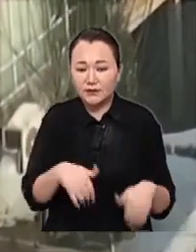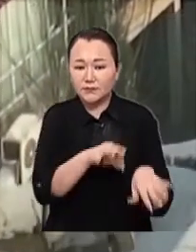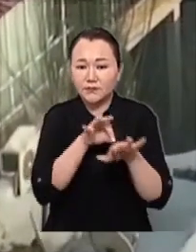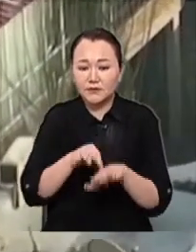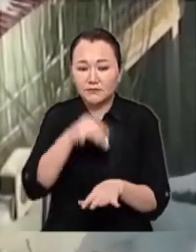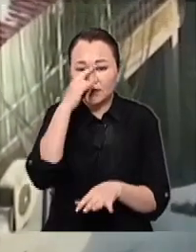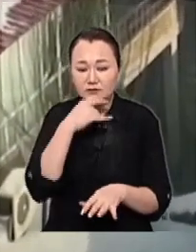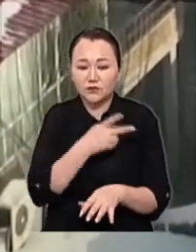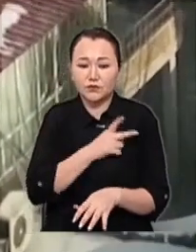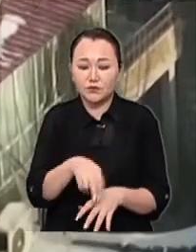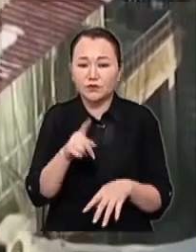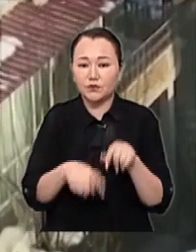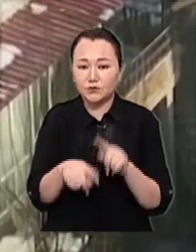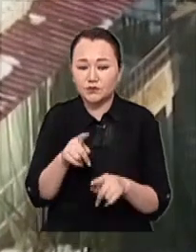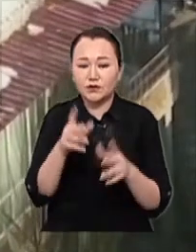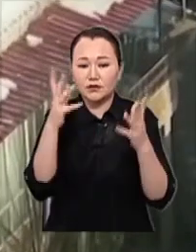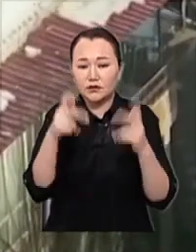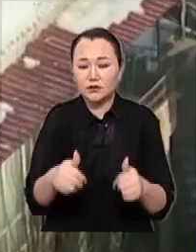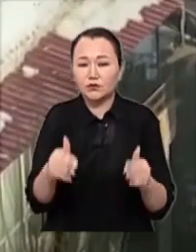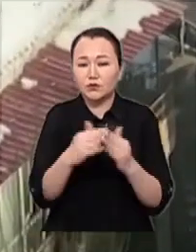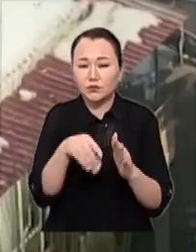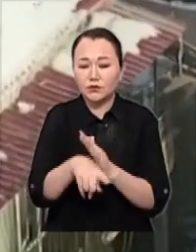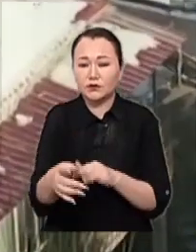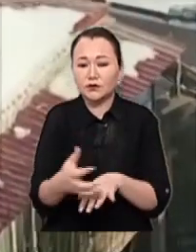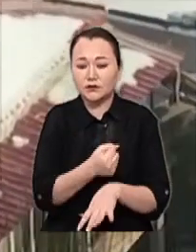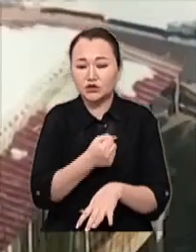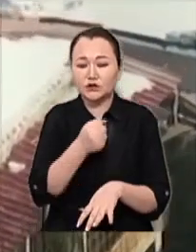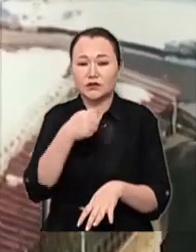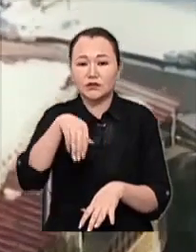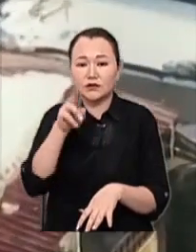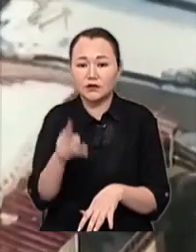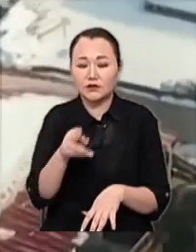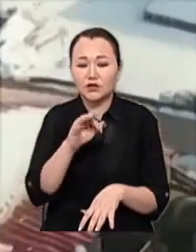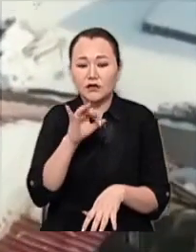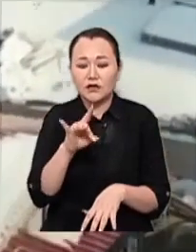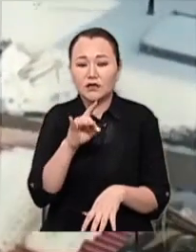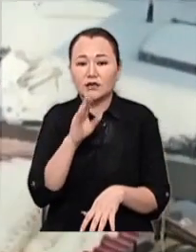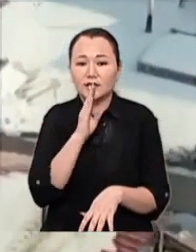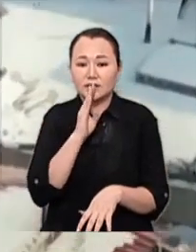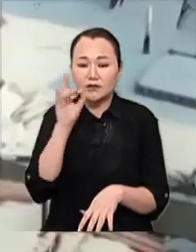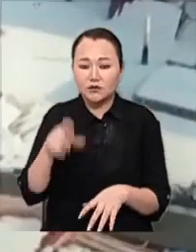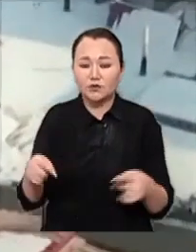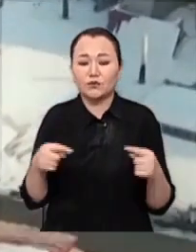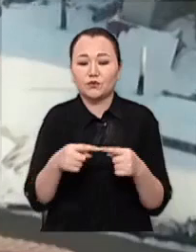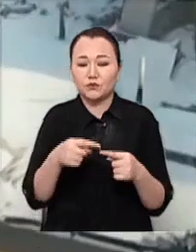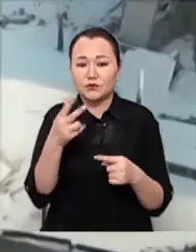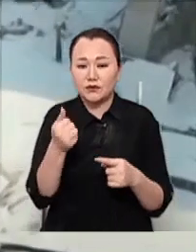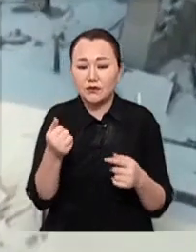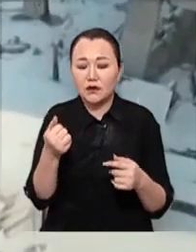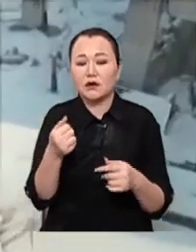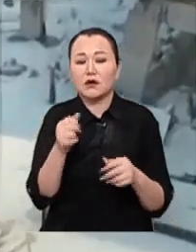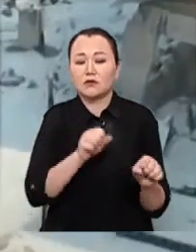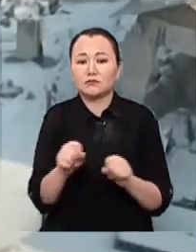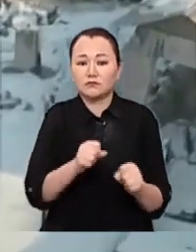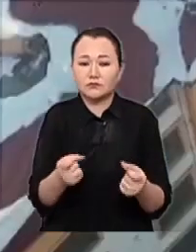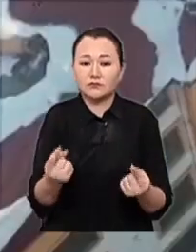жеткізілді. Марқұмның туыстары қираған ғимараттар арасынан табылған талдықорғандық Жанар Жақсыбекова екенін растаған. Сондай-ақ жойқын